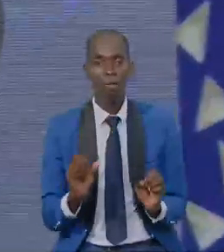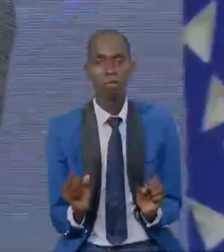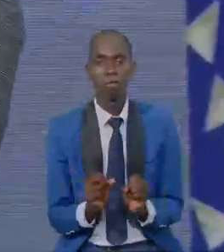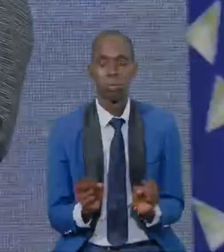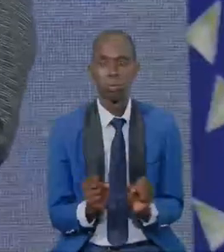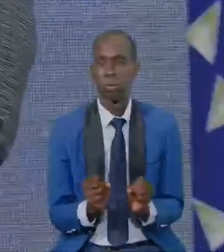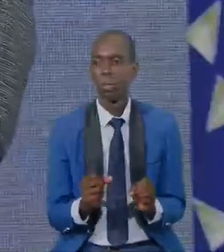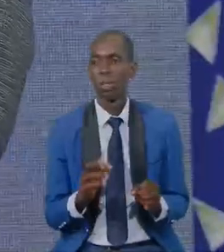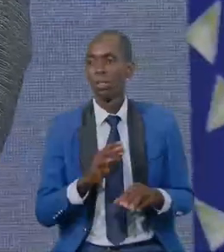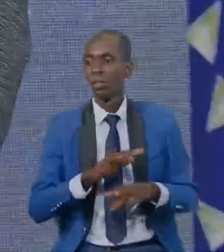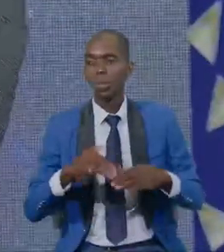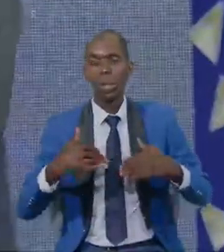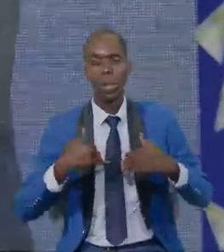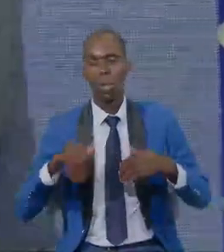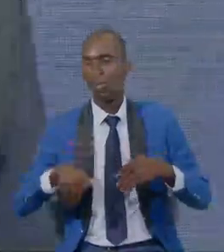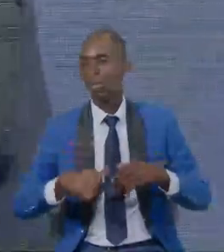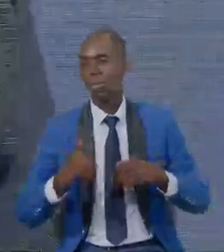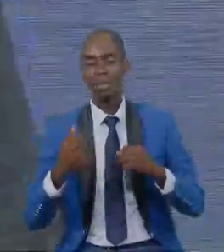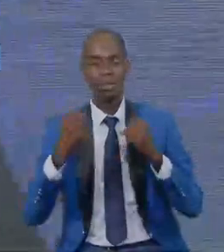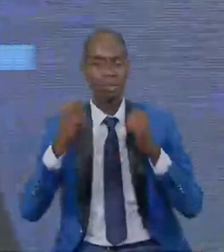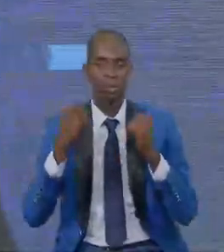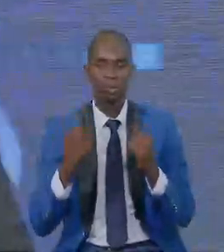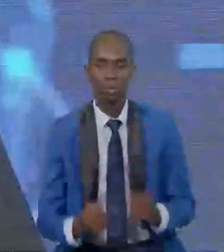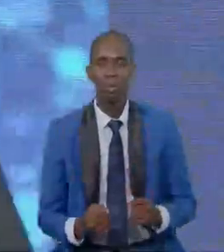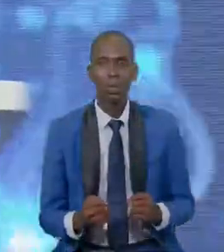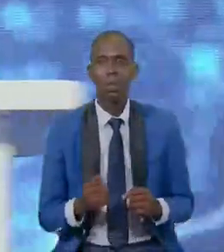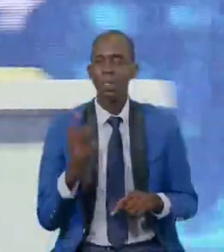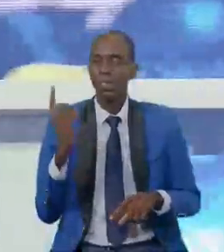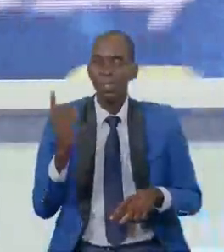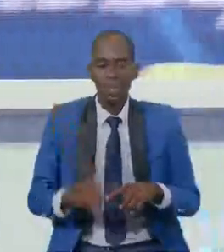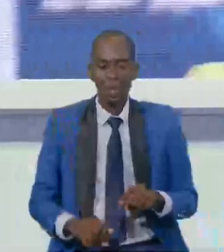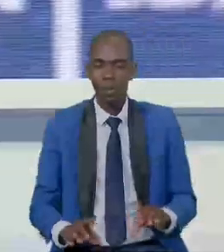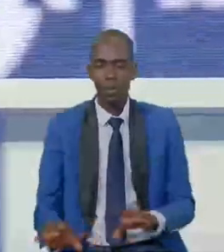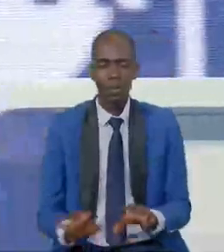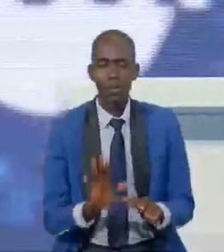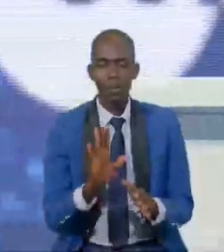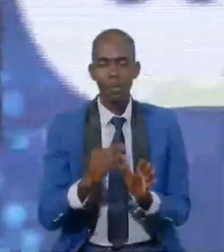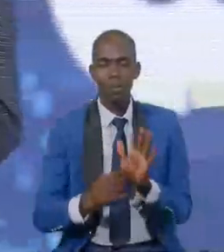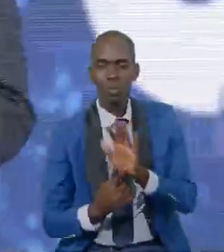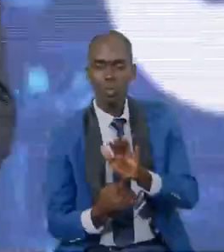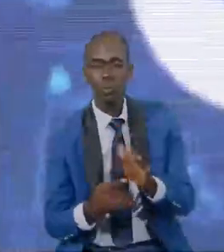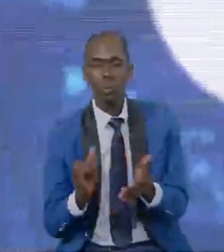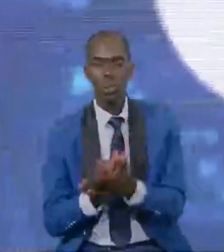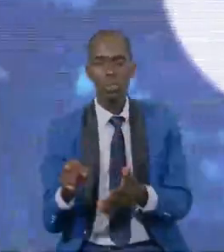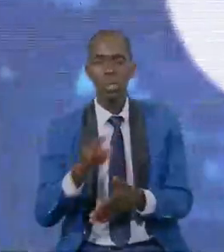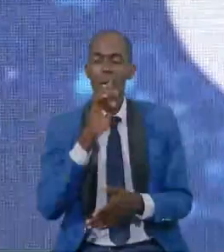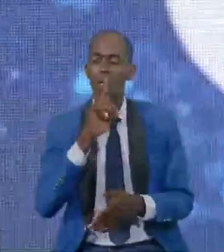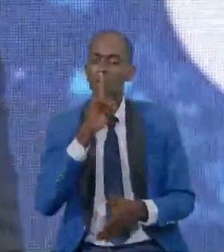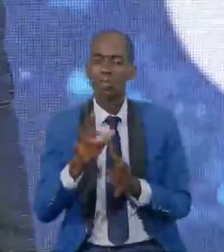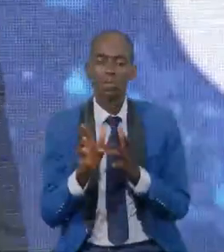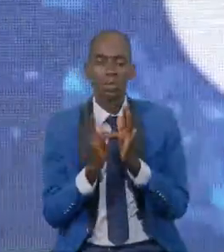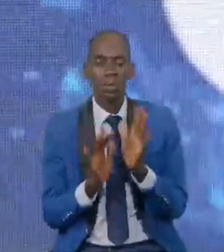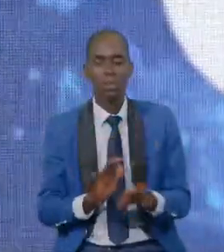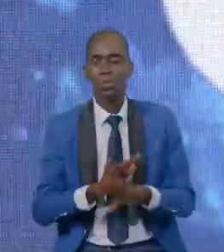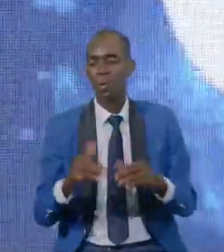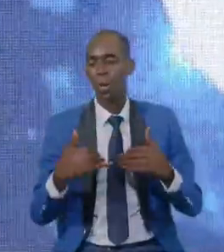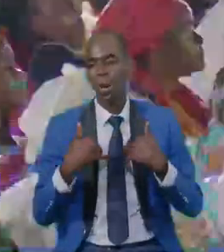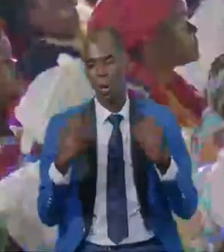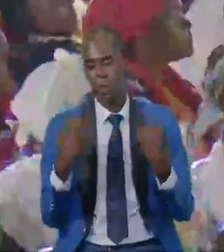anemic. They don't have any backbone. They cannot carry out their conviction. They don't have power. But tonight, somebody